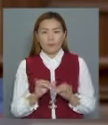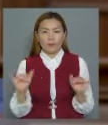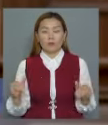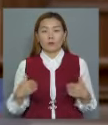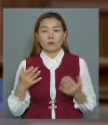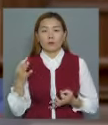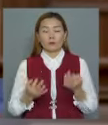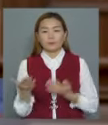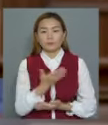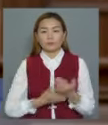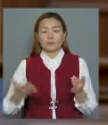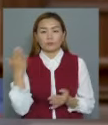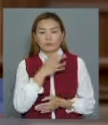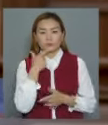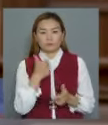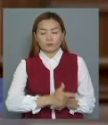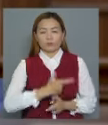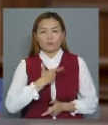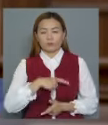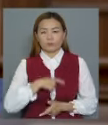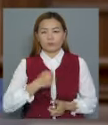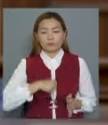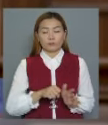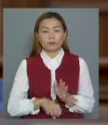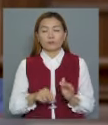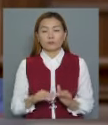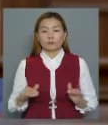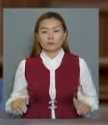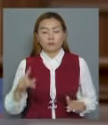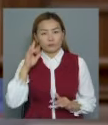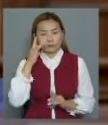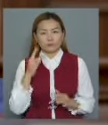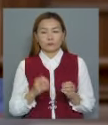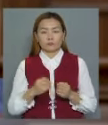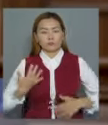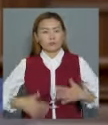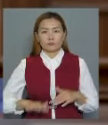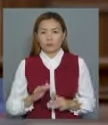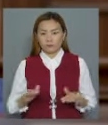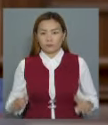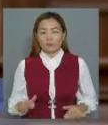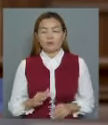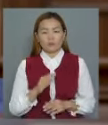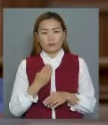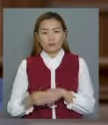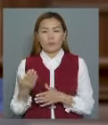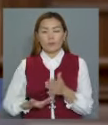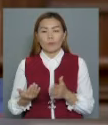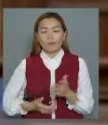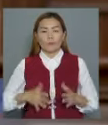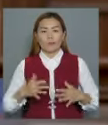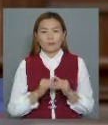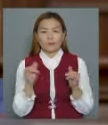жеке сұхбат, видеоролик көрсету, өз-өзіне қол жұмсаған балалар, психикалық тұрғыда әлсіз балалар екендігін түсіндіріп,